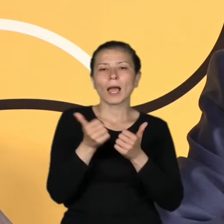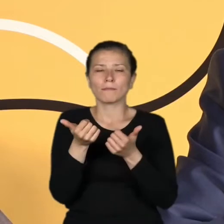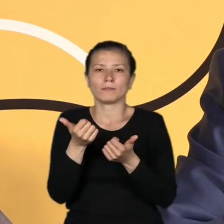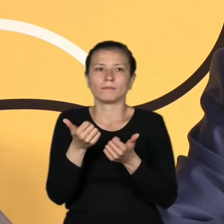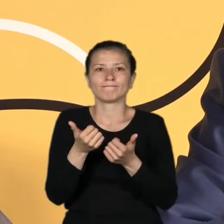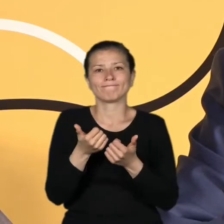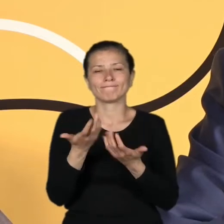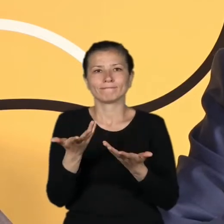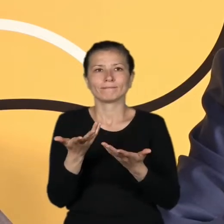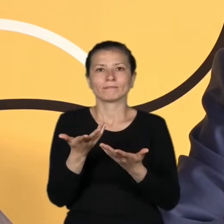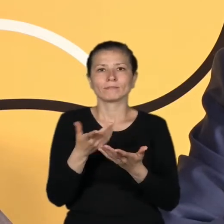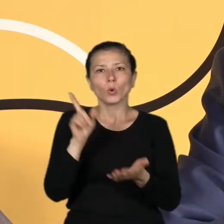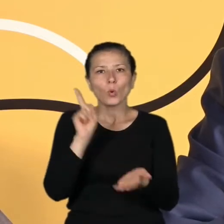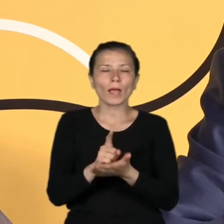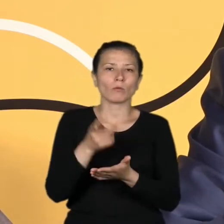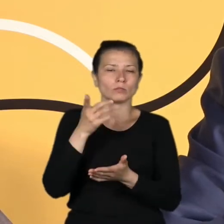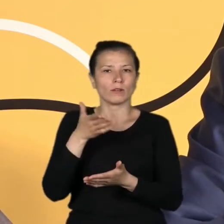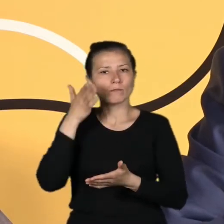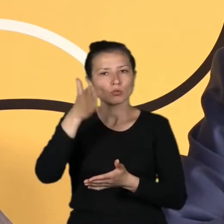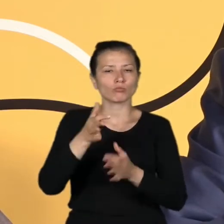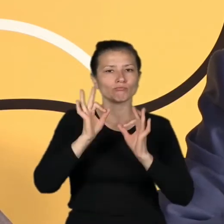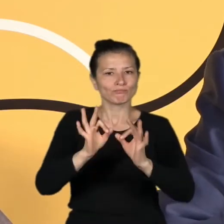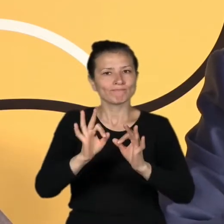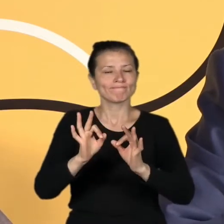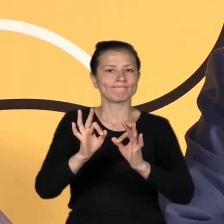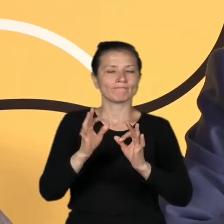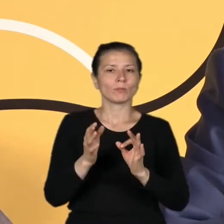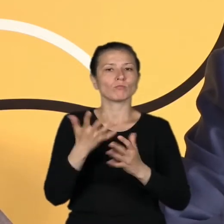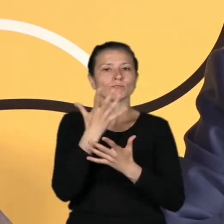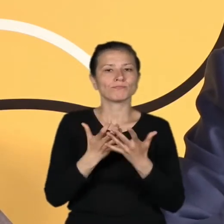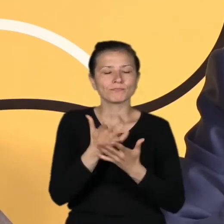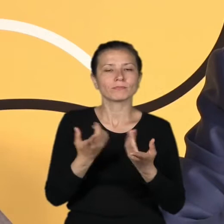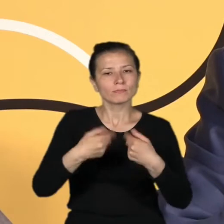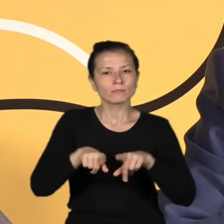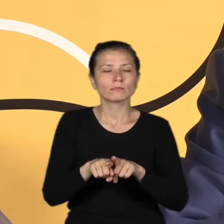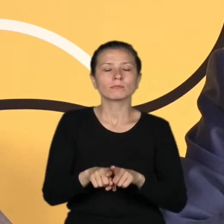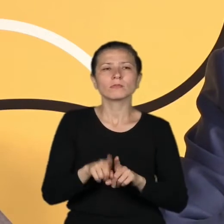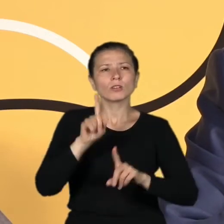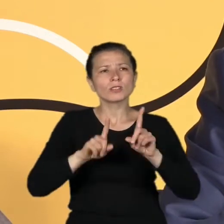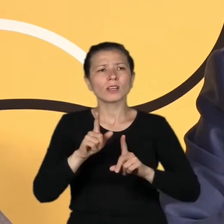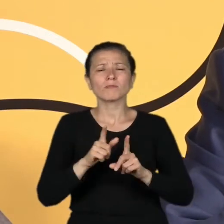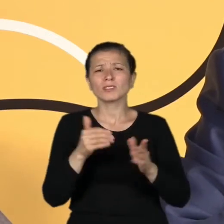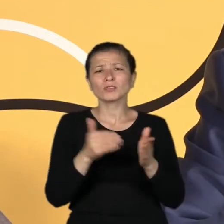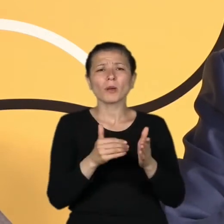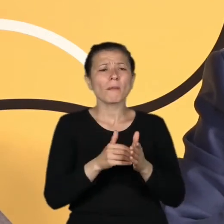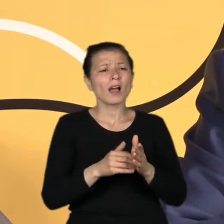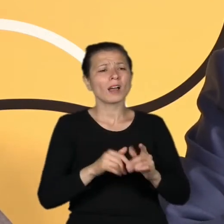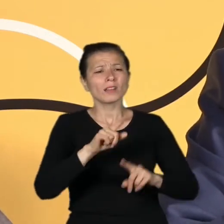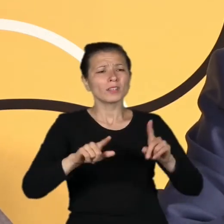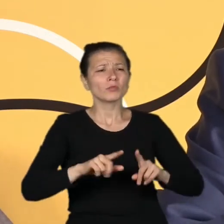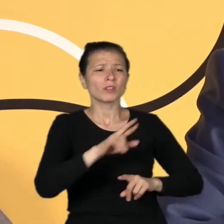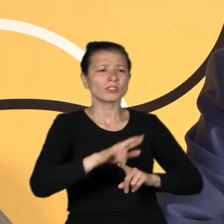umiejętność takiego strategicznego działania, czasami poświęcenia pewnych rzeczy na rzecz